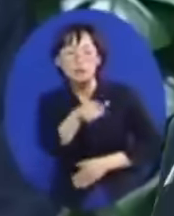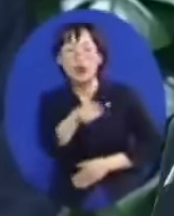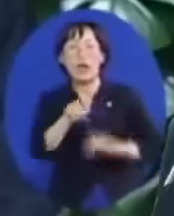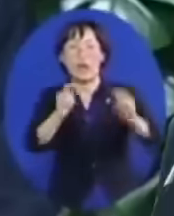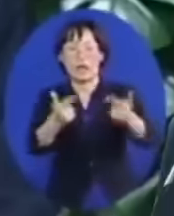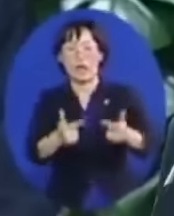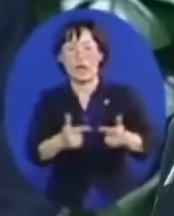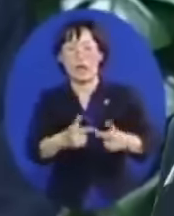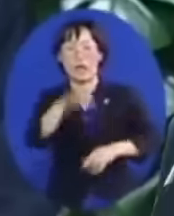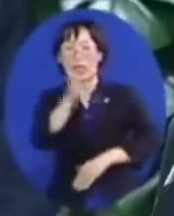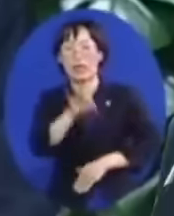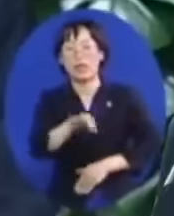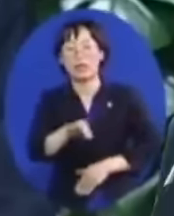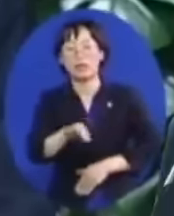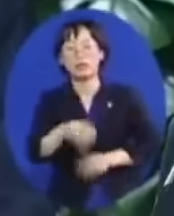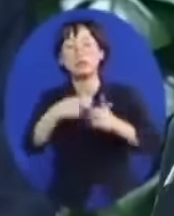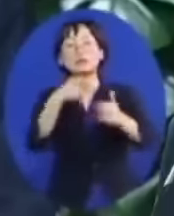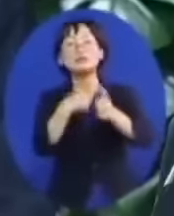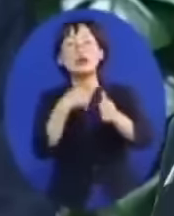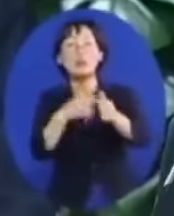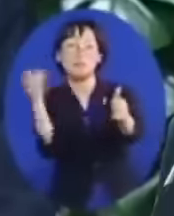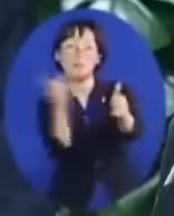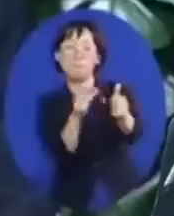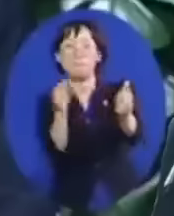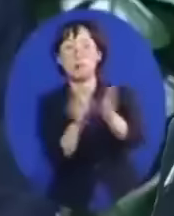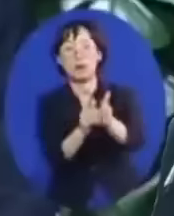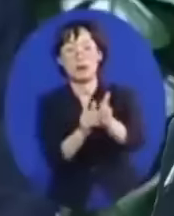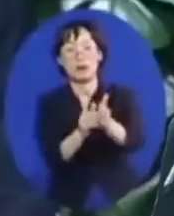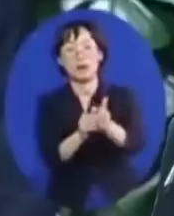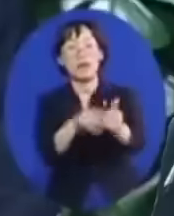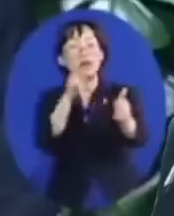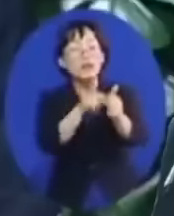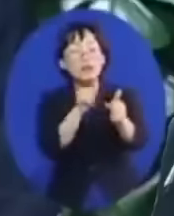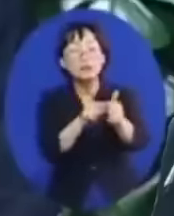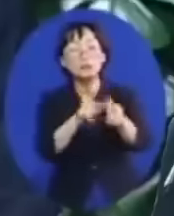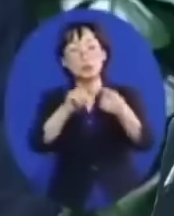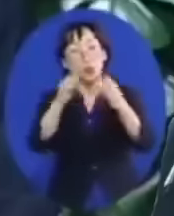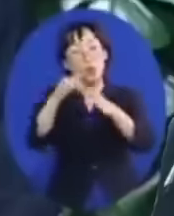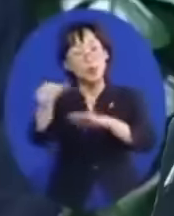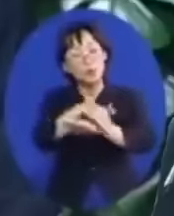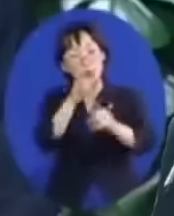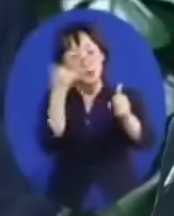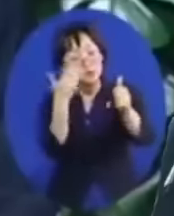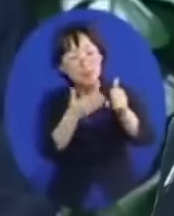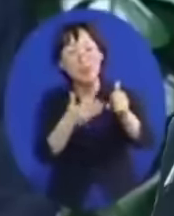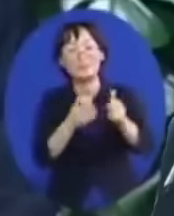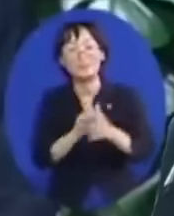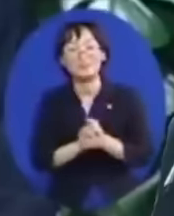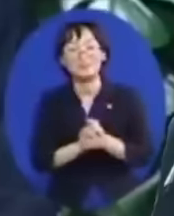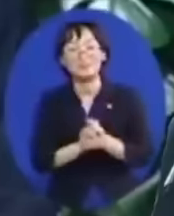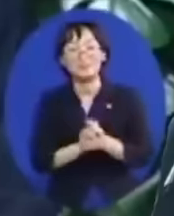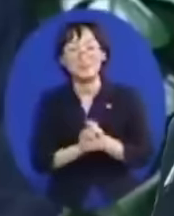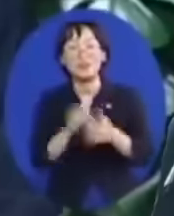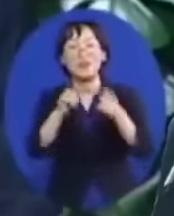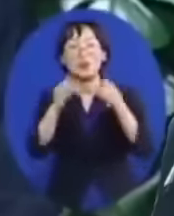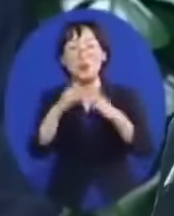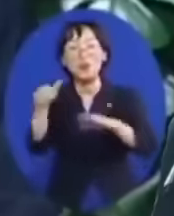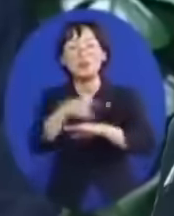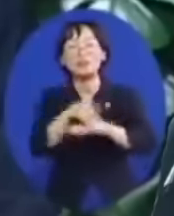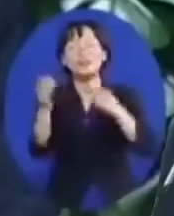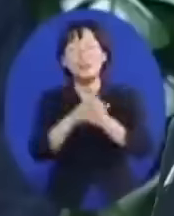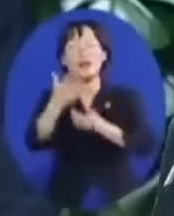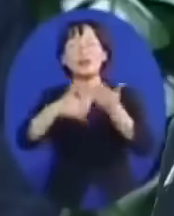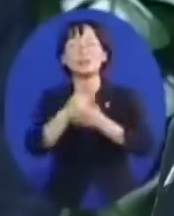아니에요. 의사가 말하기를 당신 교회 다니에요? 교회 다니니까